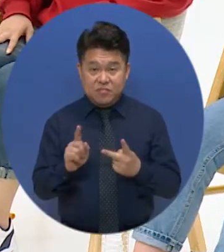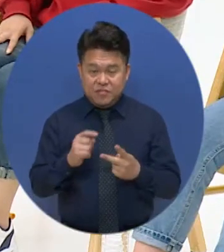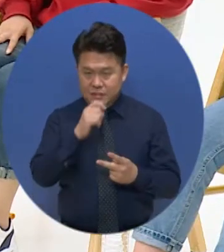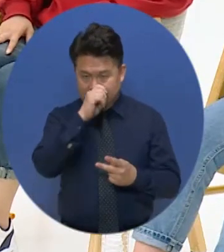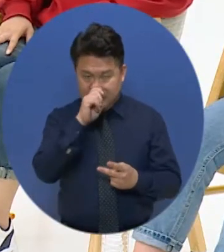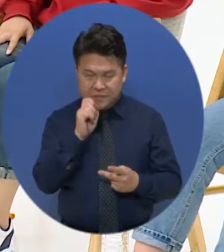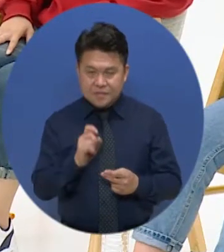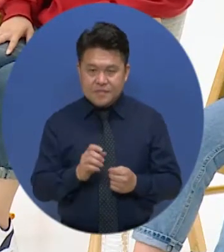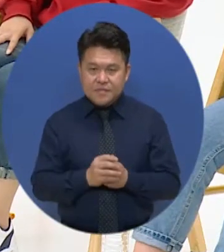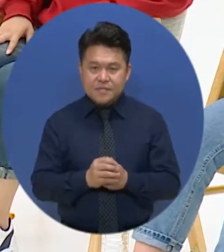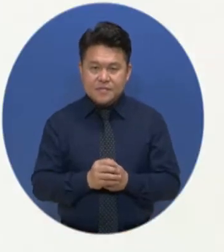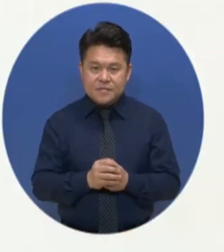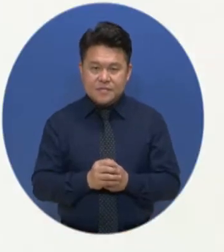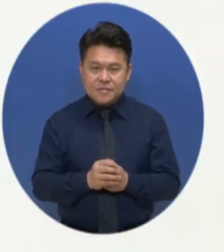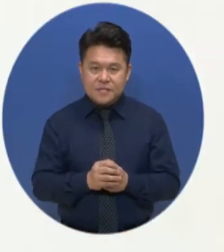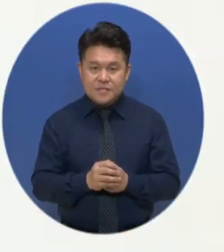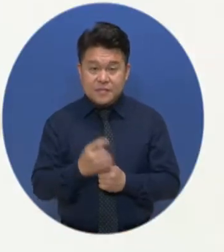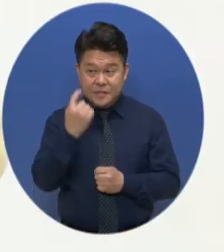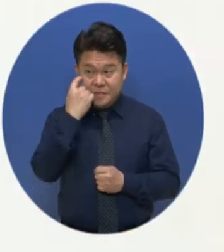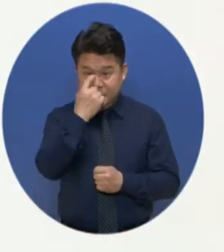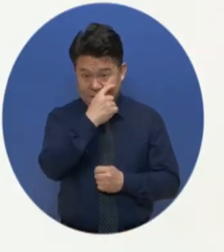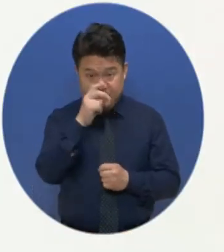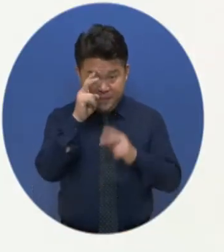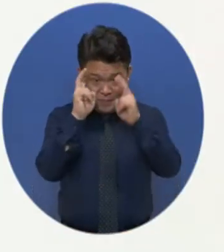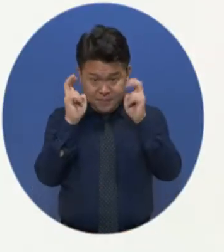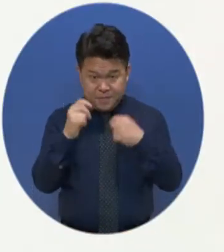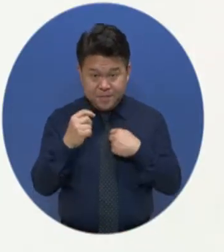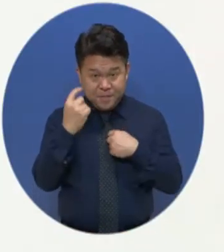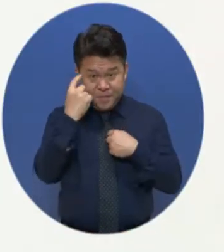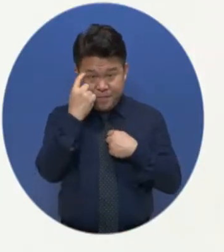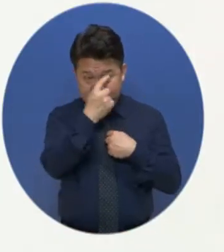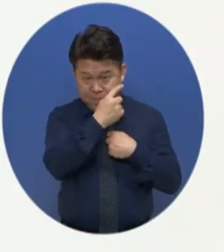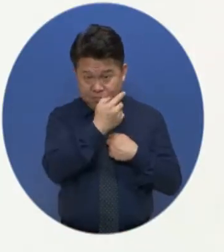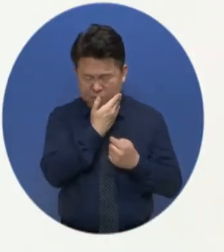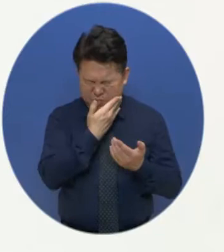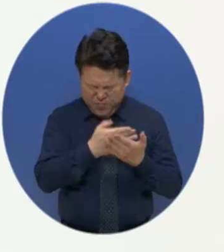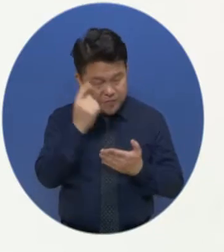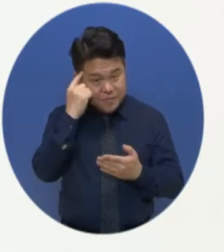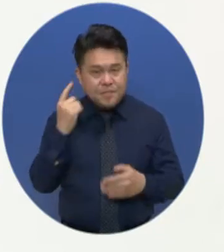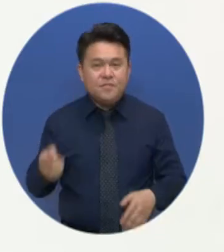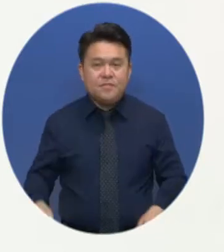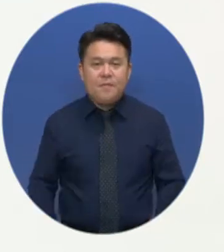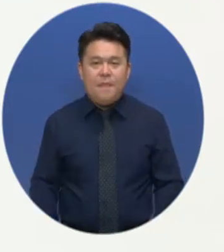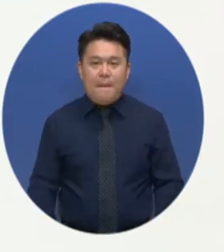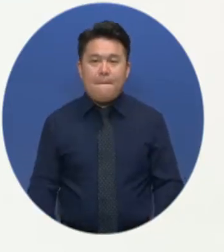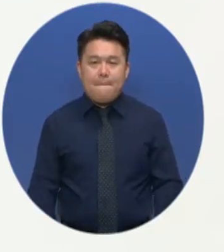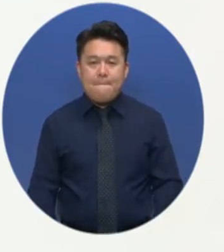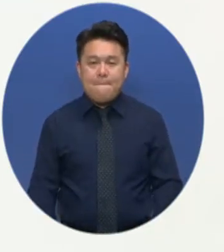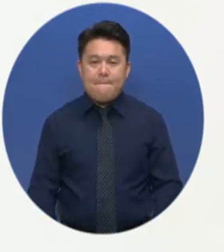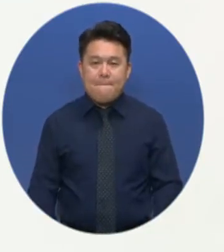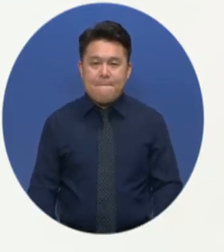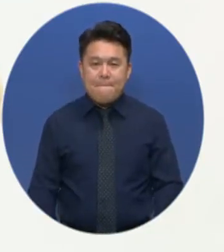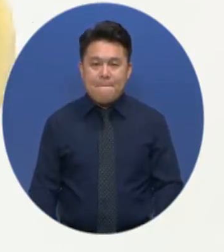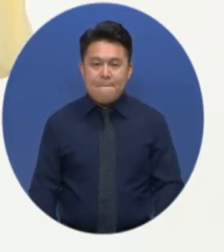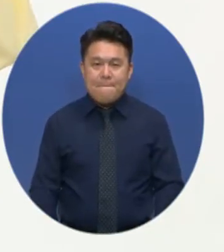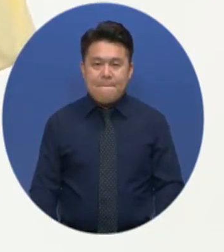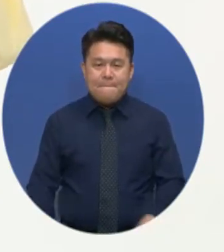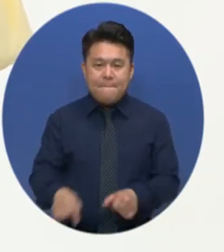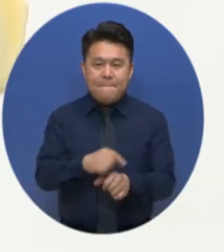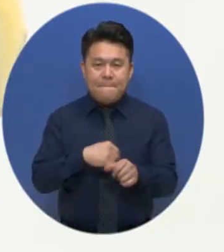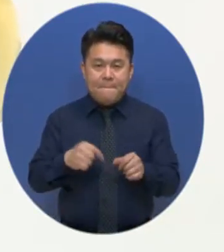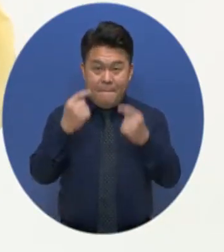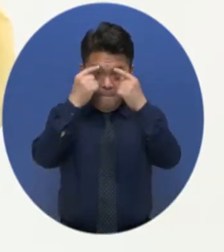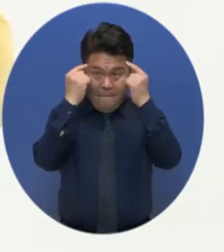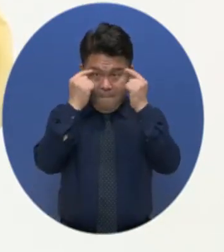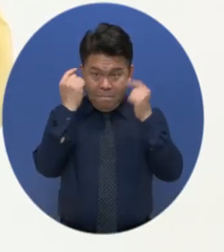아까 말씀드린 것처럼 눈썹? 저는 눈썹이 되게 좀 중요해 보이더라고요. 되게 주변